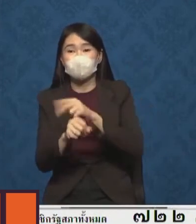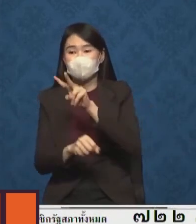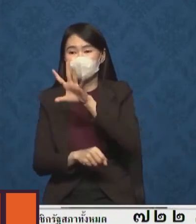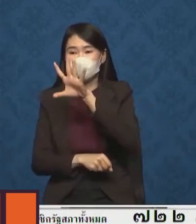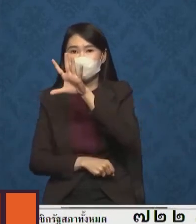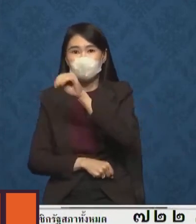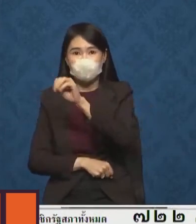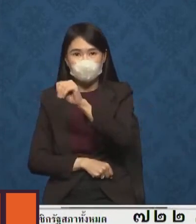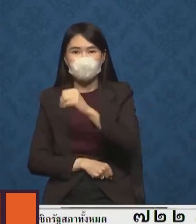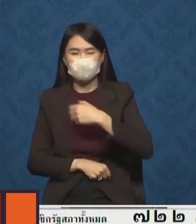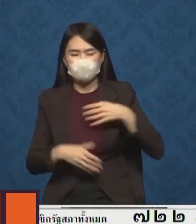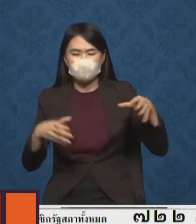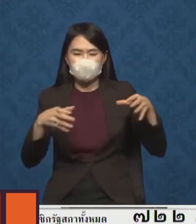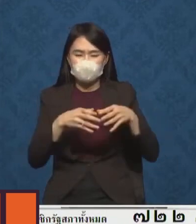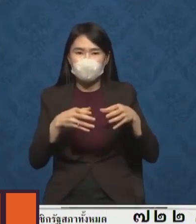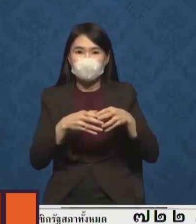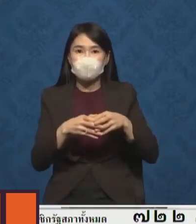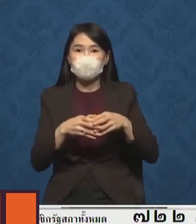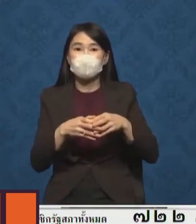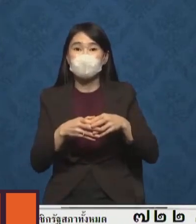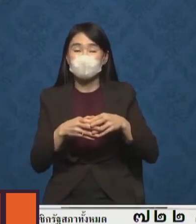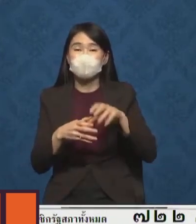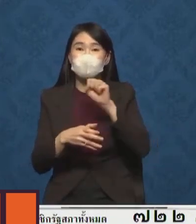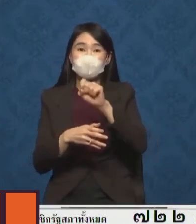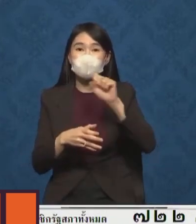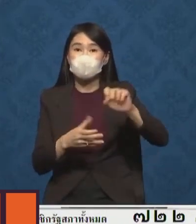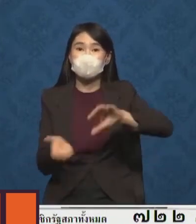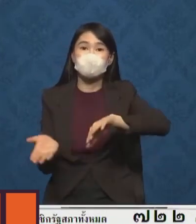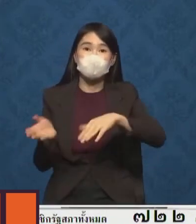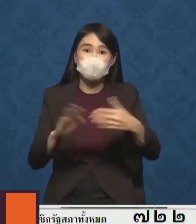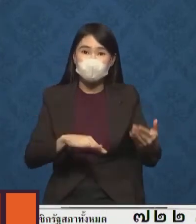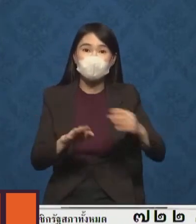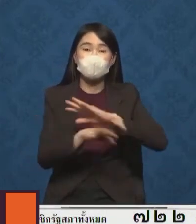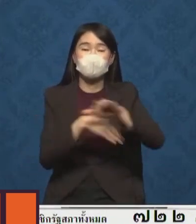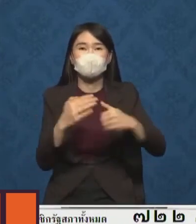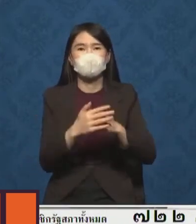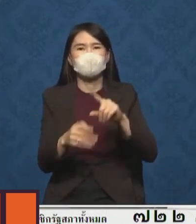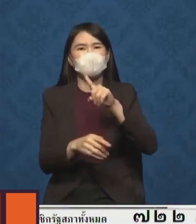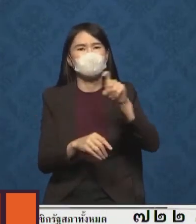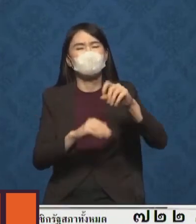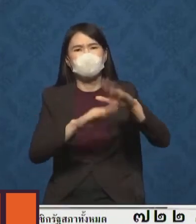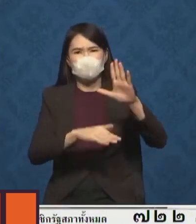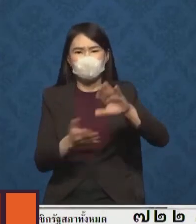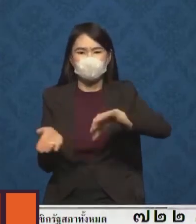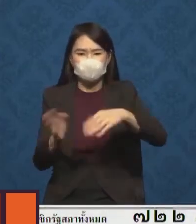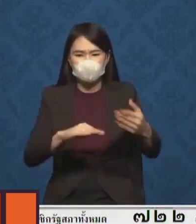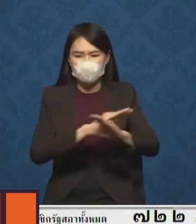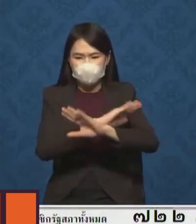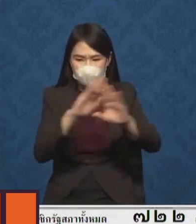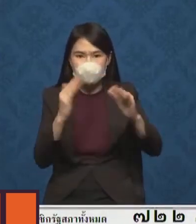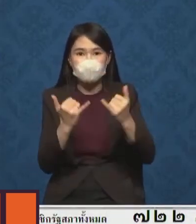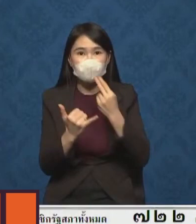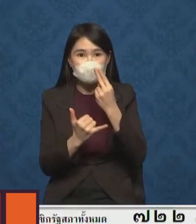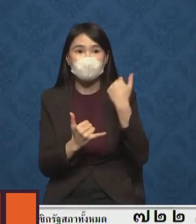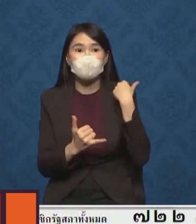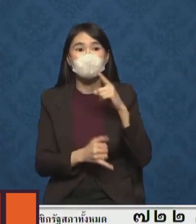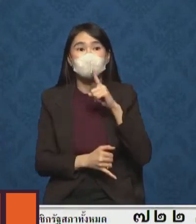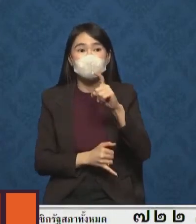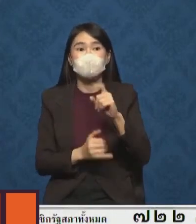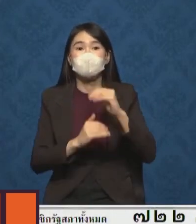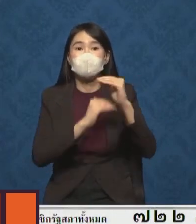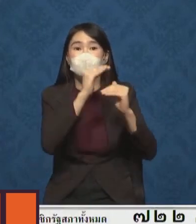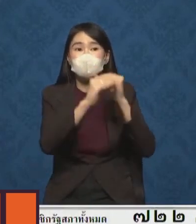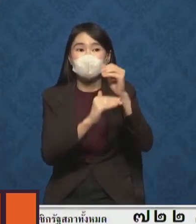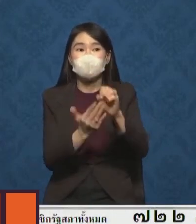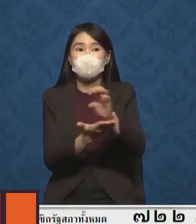ก็มีพักการเมืองถูกยุปไปแล้วกว่า 110 พัก แล้วการพัฒนาความเป็สถาบ